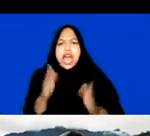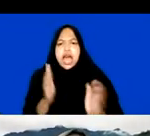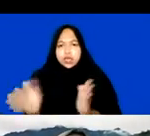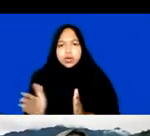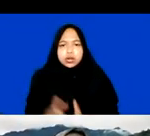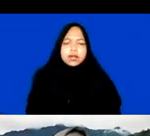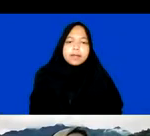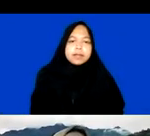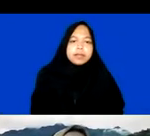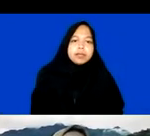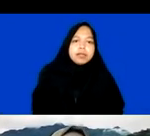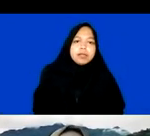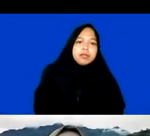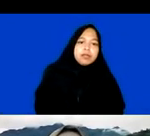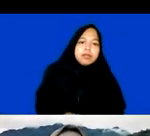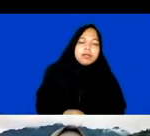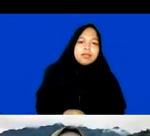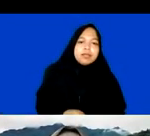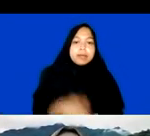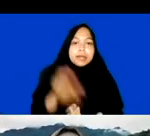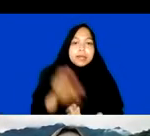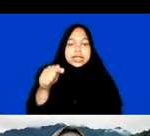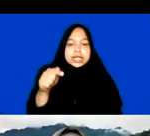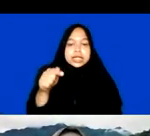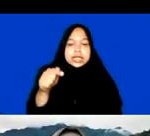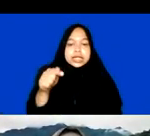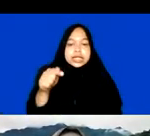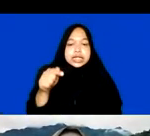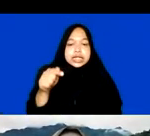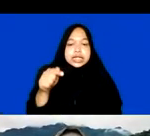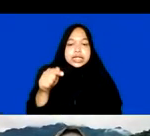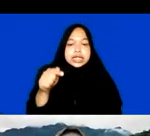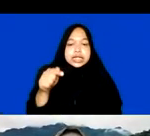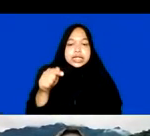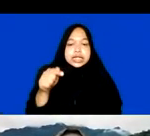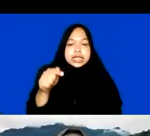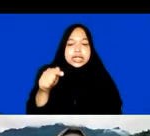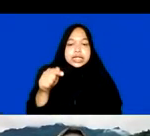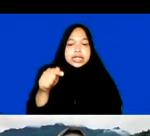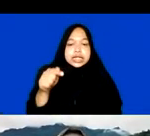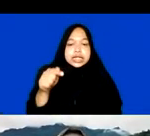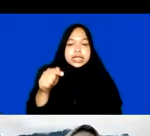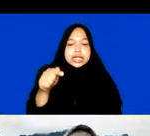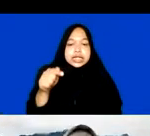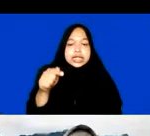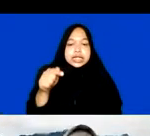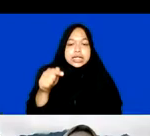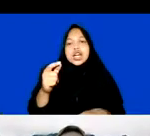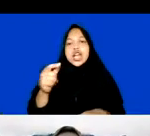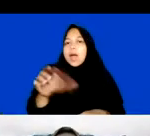kan. Jadi kebutuhannya kurang. Nah di sini saya beli yang udah komplit. Nah, pyrography ini